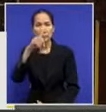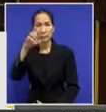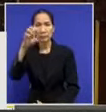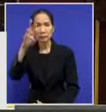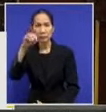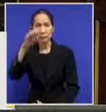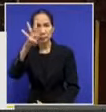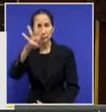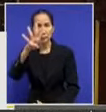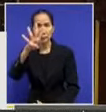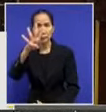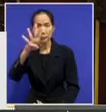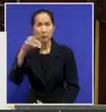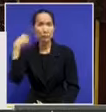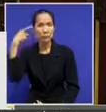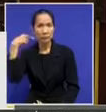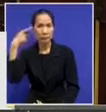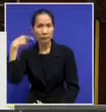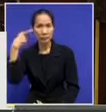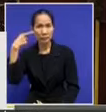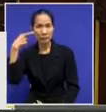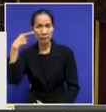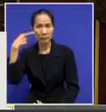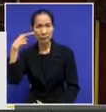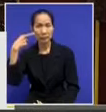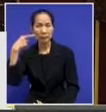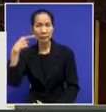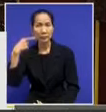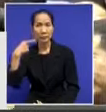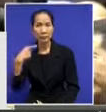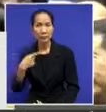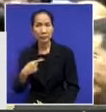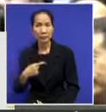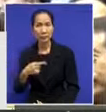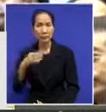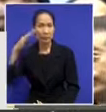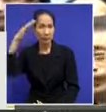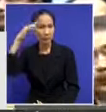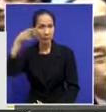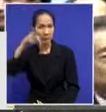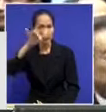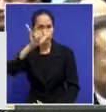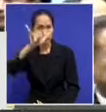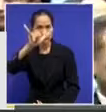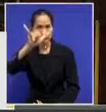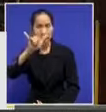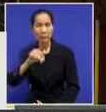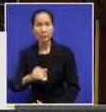164นางสาวทิติพัฒน์โชติเดชาชัยนันท์ พลเอกประยุทธ์จันทร์โอชาค่